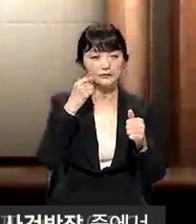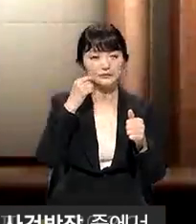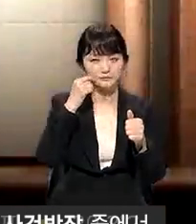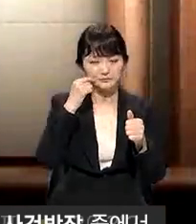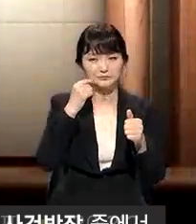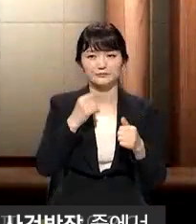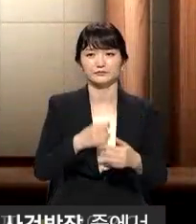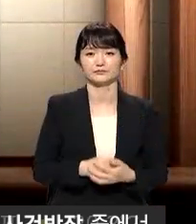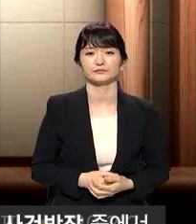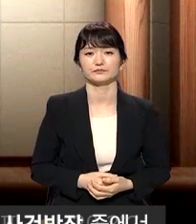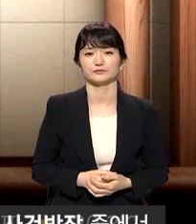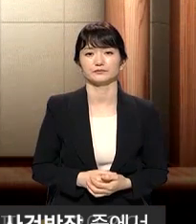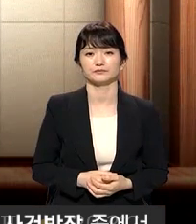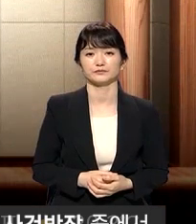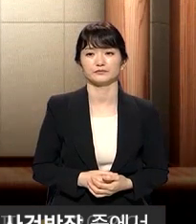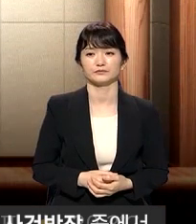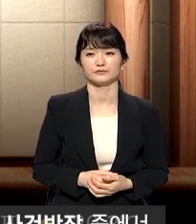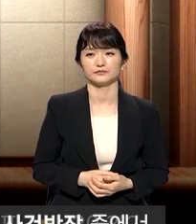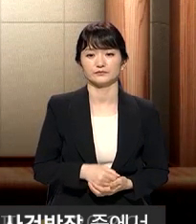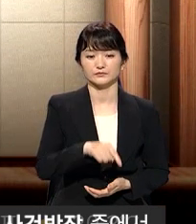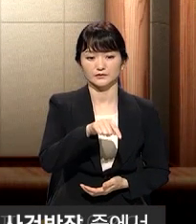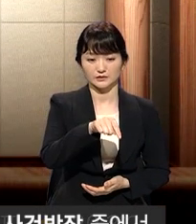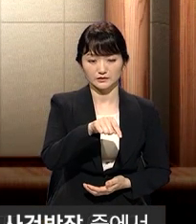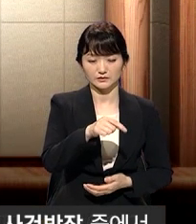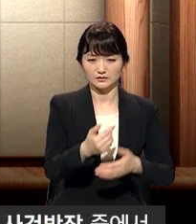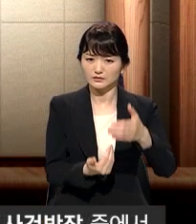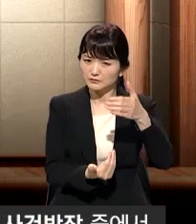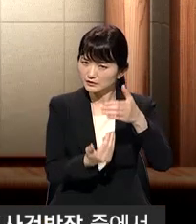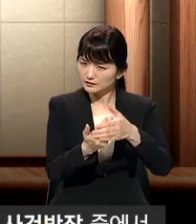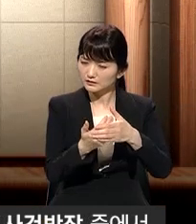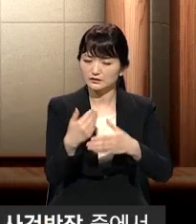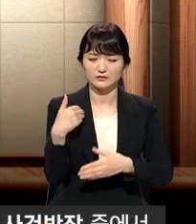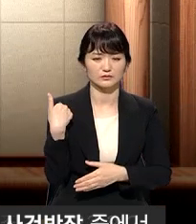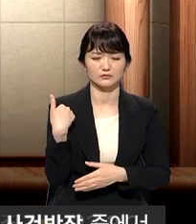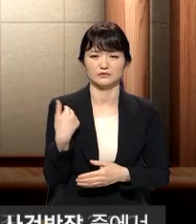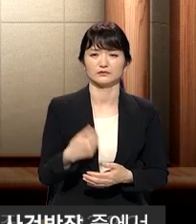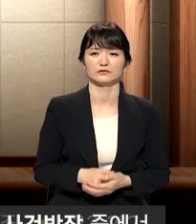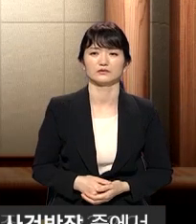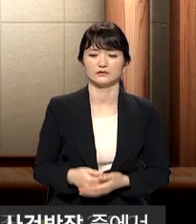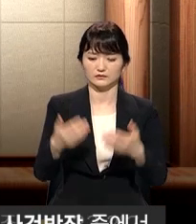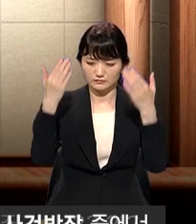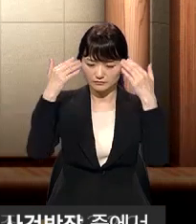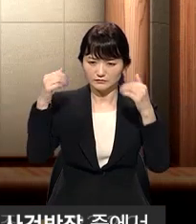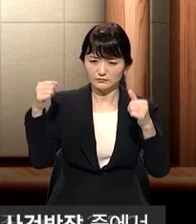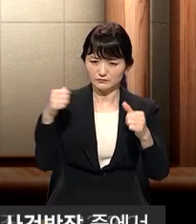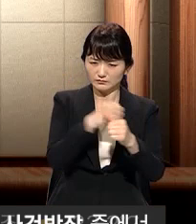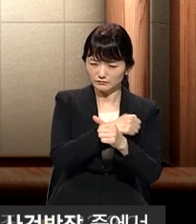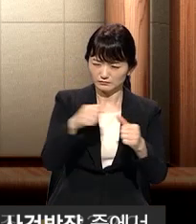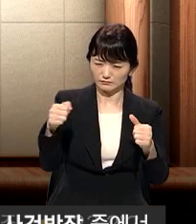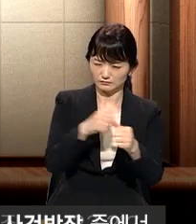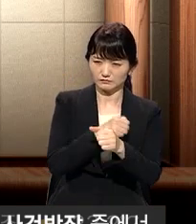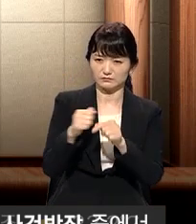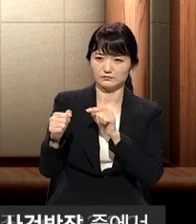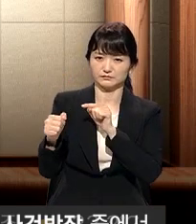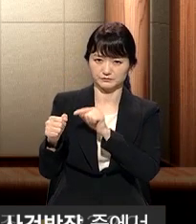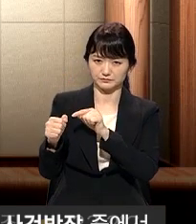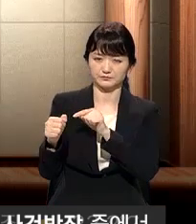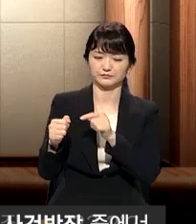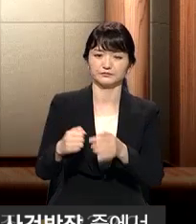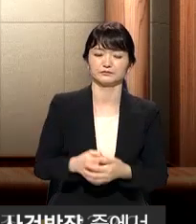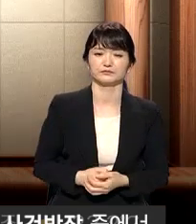같은 경우가 발생할 것이다라고 예측을 갖다 못한 것 같습니다 예컨대 우리가 학교 폭력 가해자 같은 경우에 이제 만약에